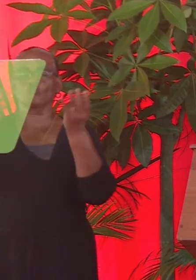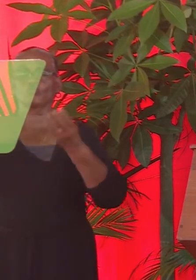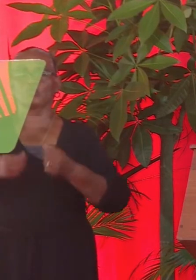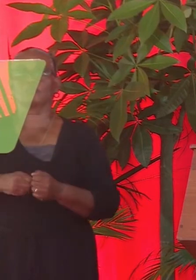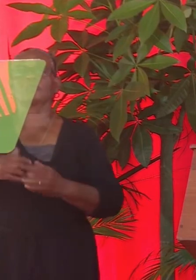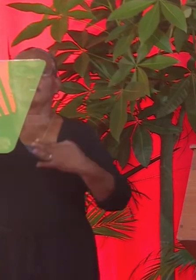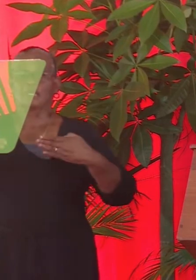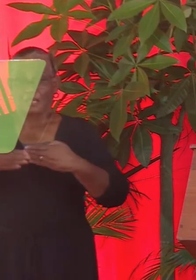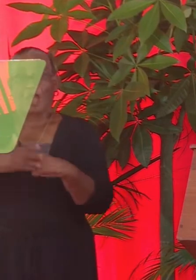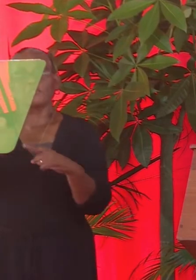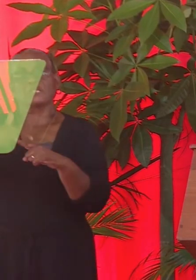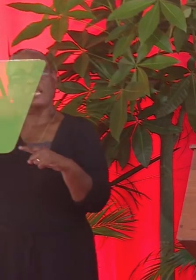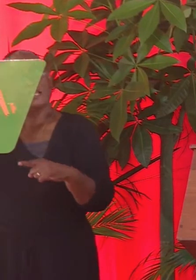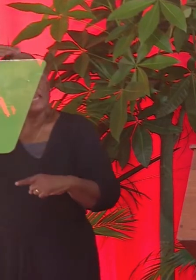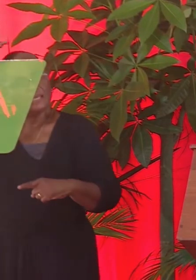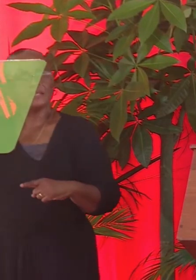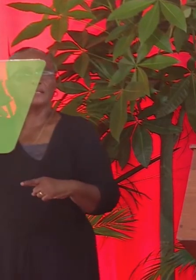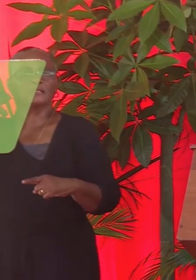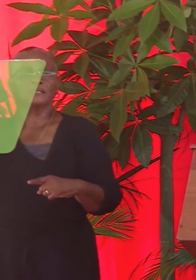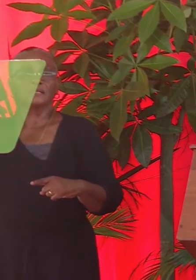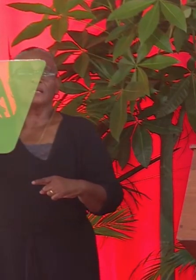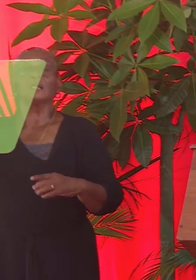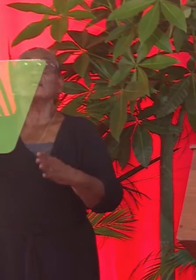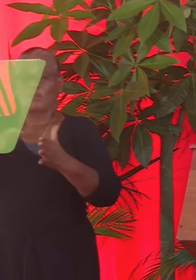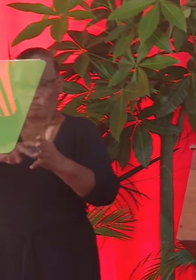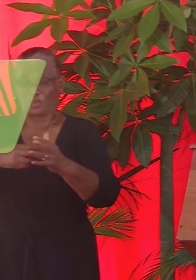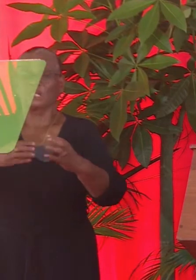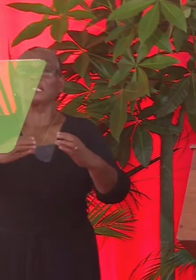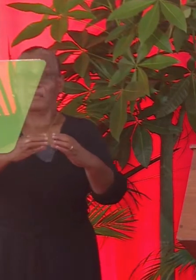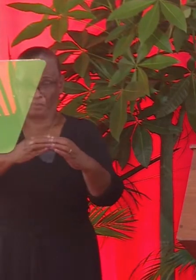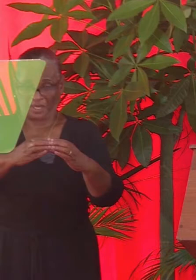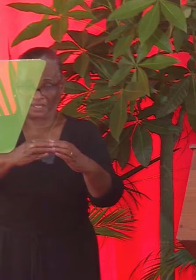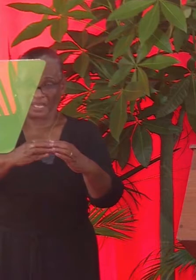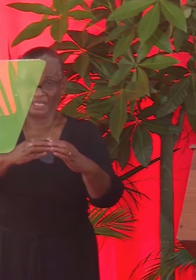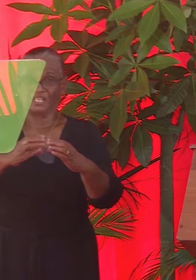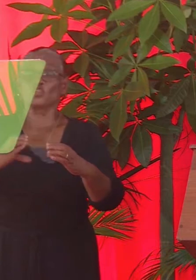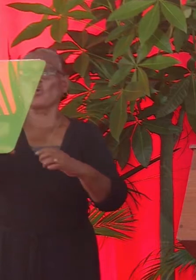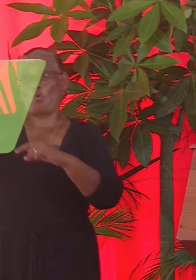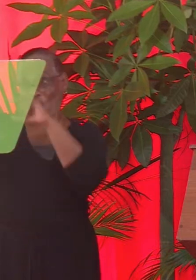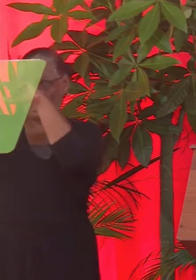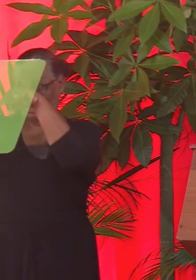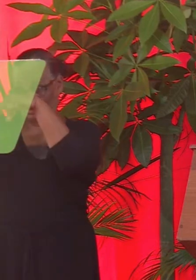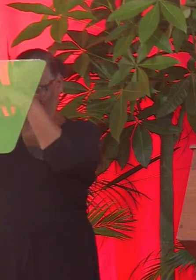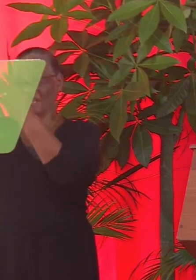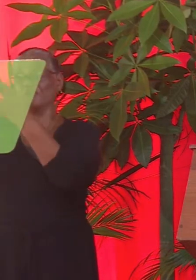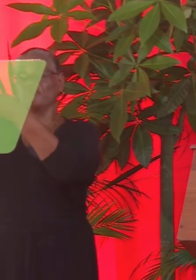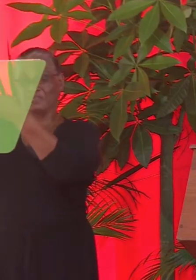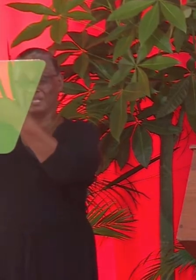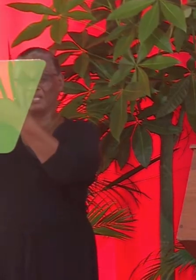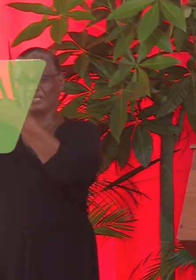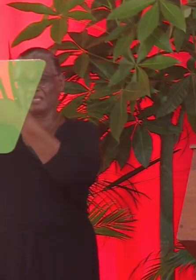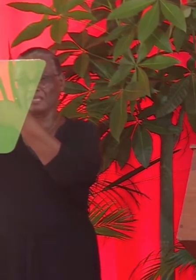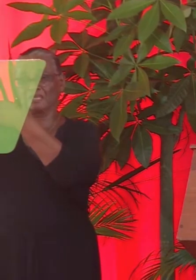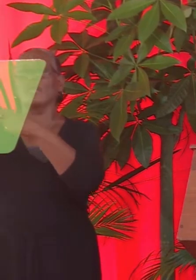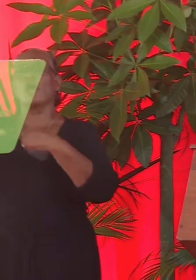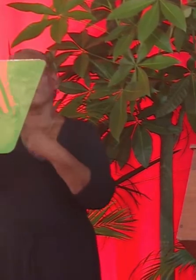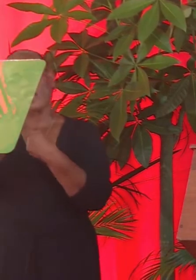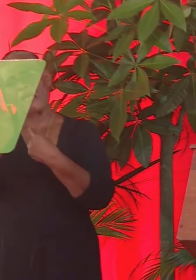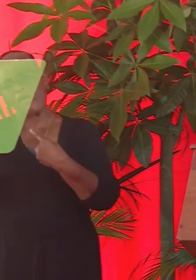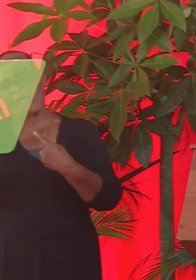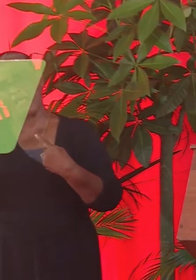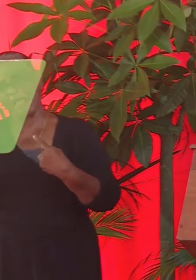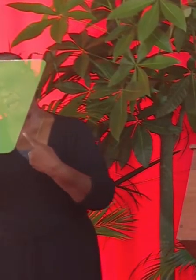Dames en heren, de partijen waaruit deze coalitie bestaan, hebben elk hun